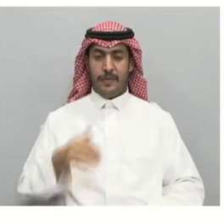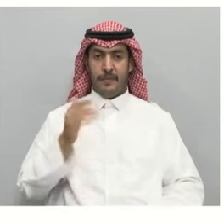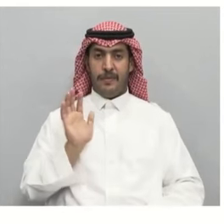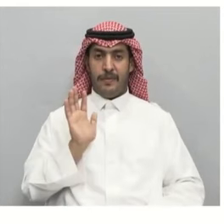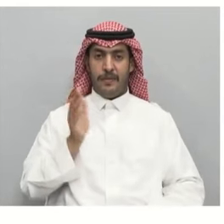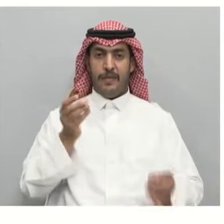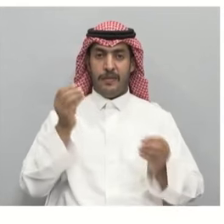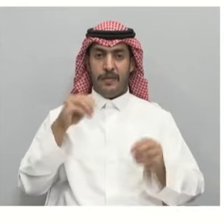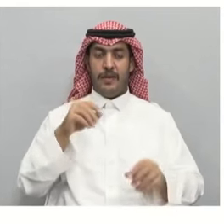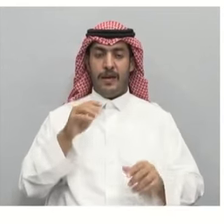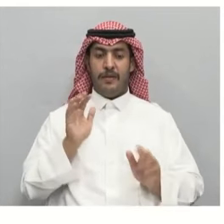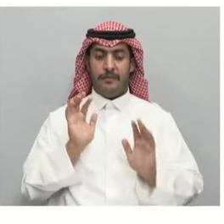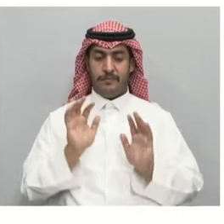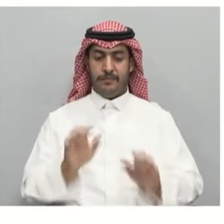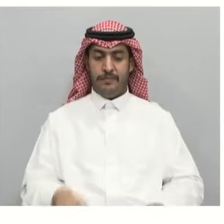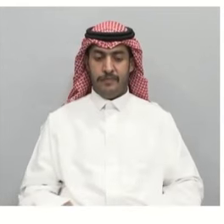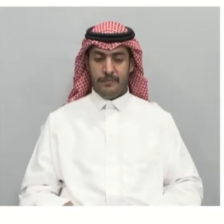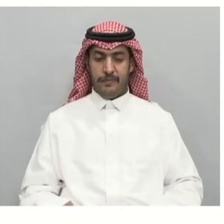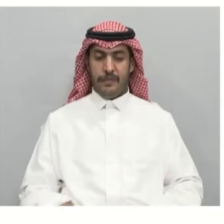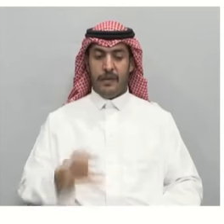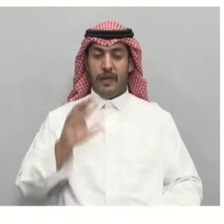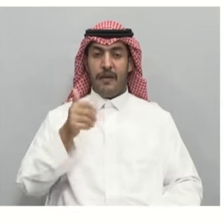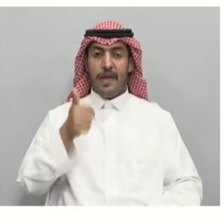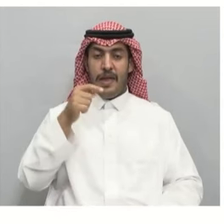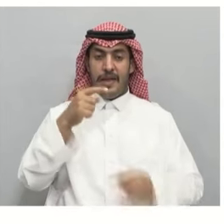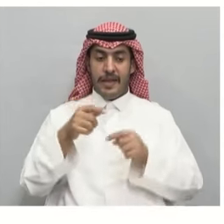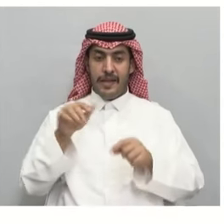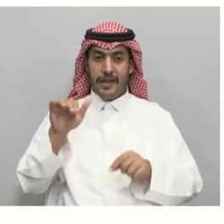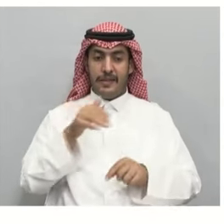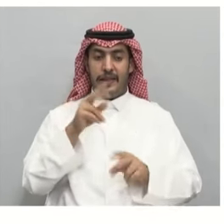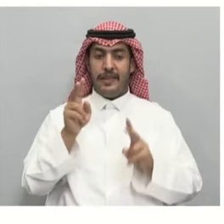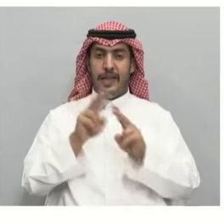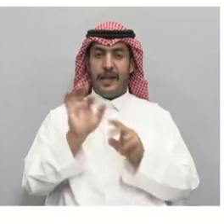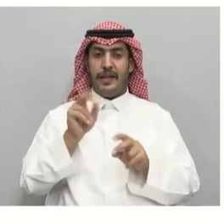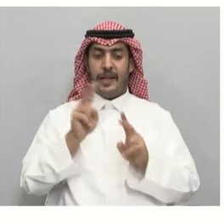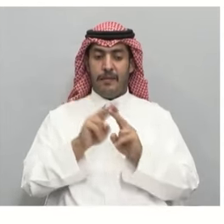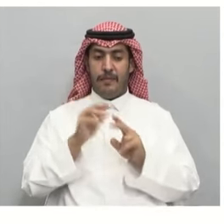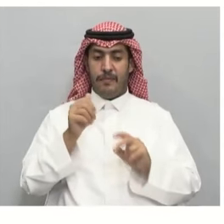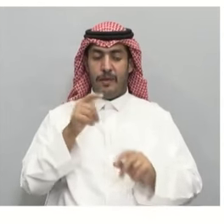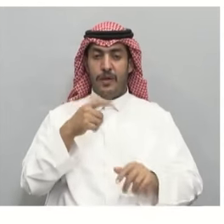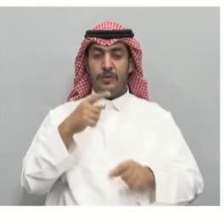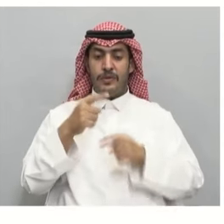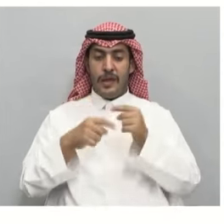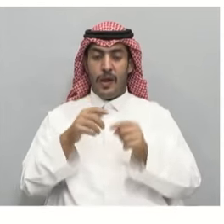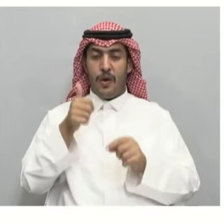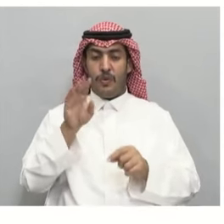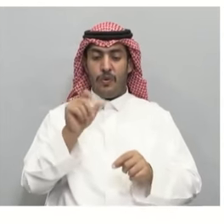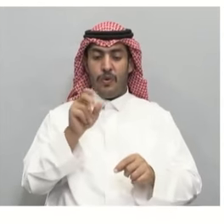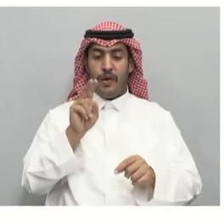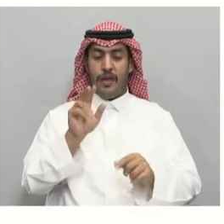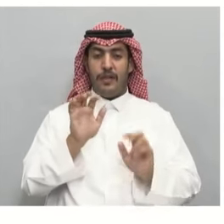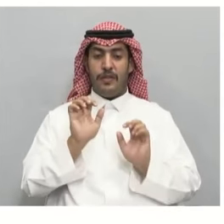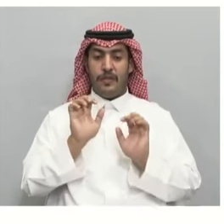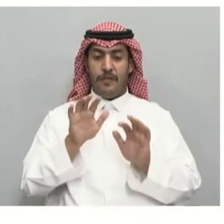المضخه مره اخرى وهكذا وكيف يسري التيار الكهربائي قلنا ان التيار الكهربائي هو سريان الالكترونات او